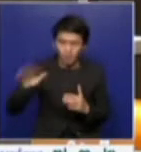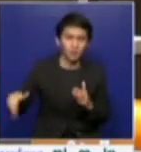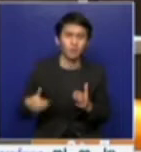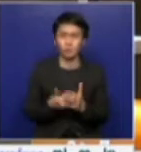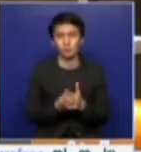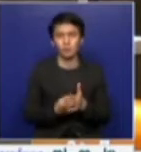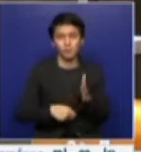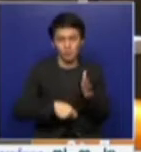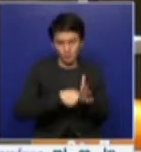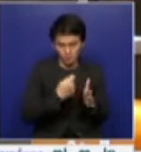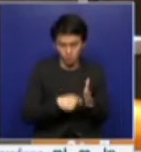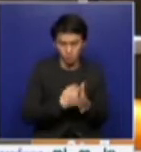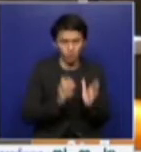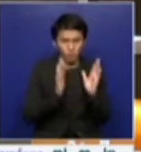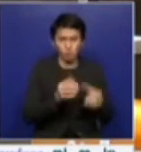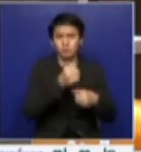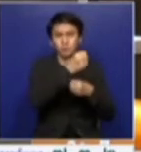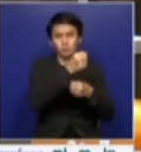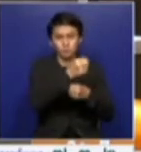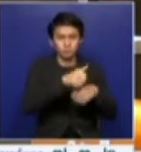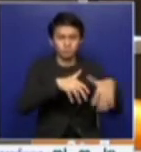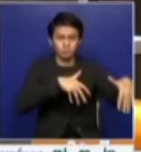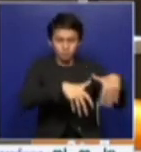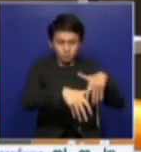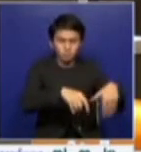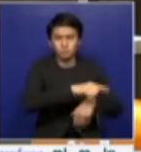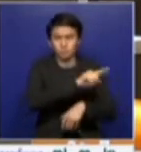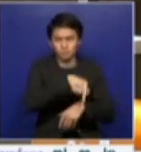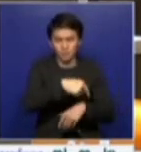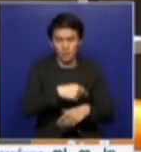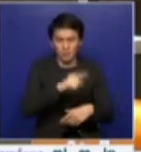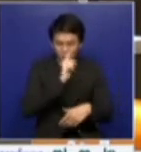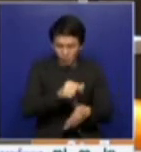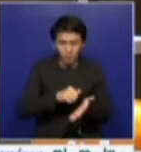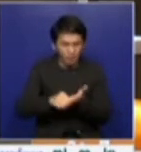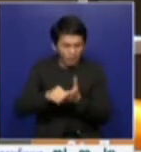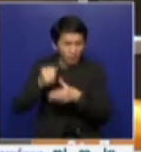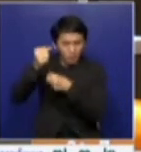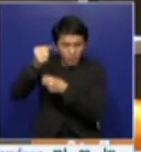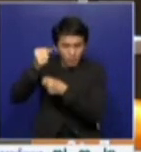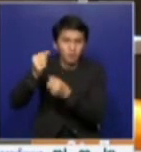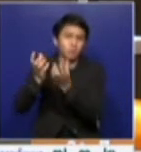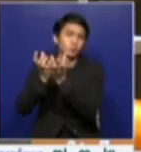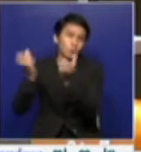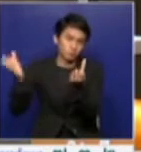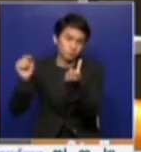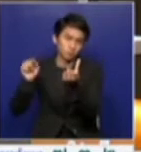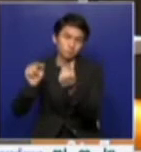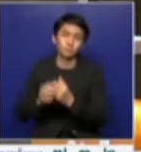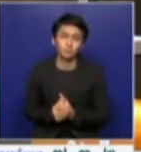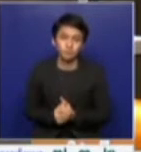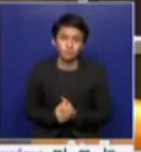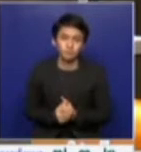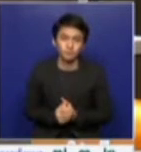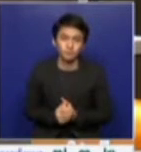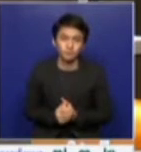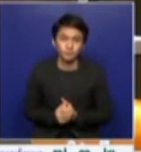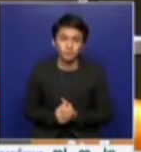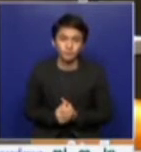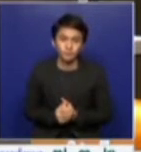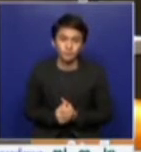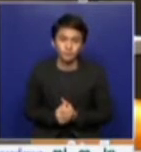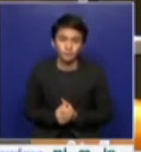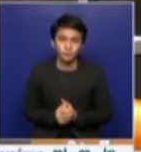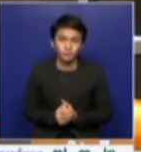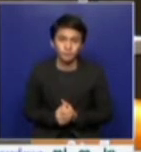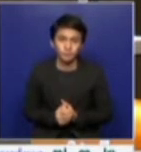ผู้ชุมนุมเนี่ยเขาจึงเรียกร้องให้มีการแก้ไขรัฐธรรมนูญแต่ท่านประธานที่เคารพครับ